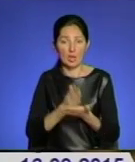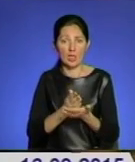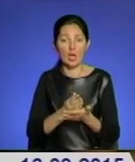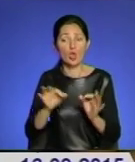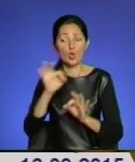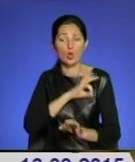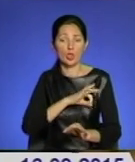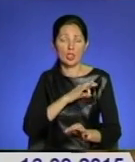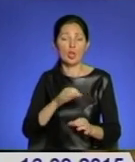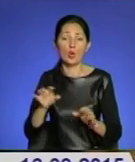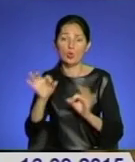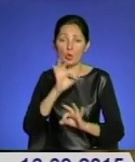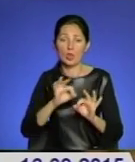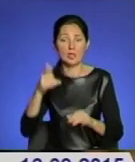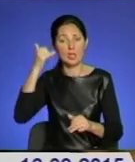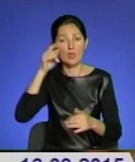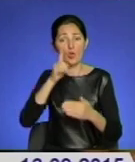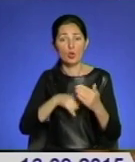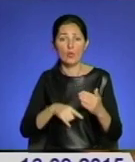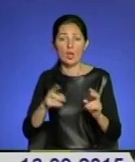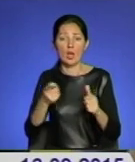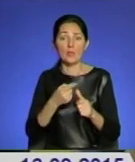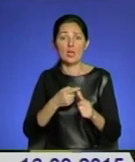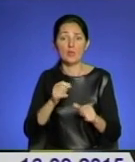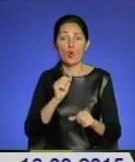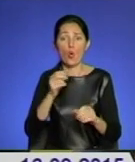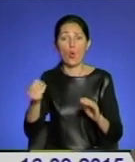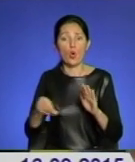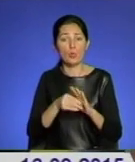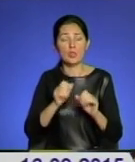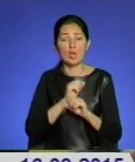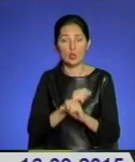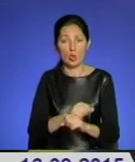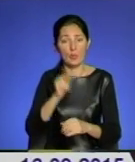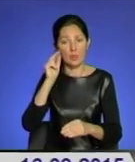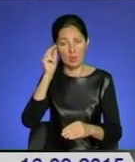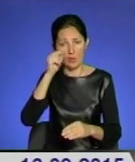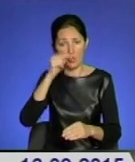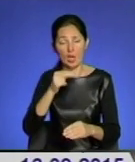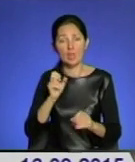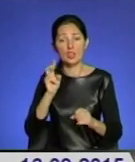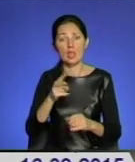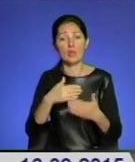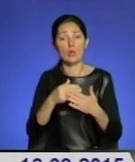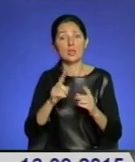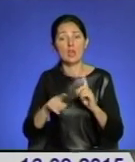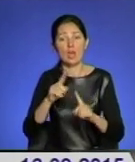гаслом «Корупція стоп». Навчають активістів, членів громадських рад, механізмів контролю за бюджетними коштами.